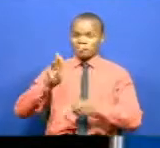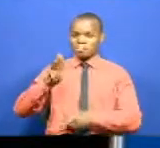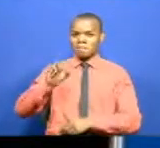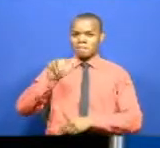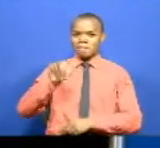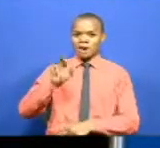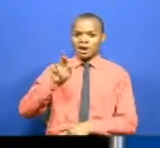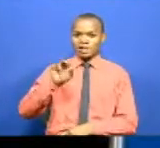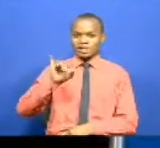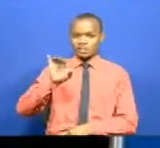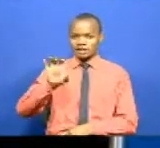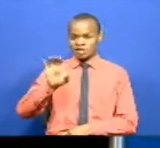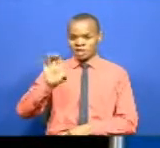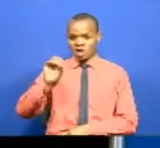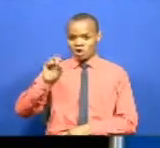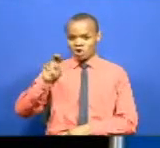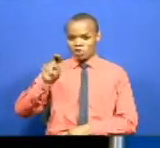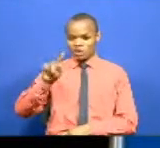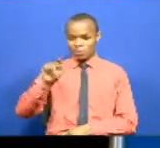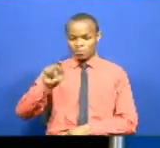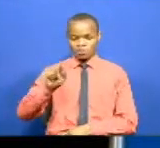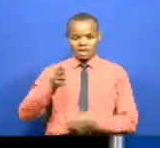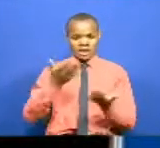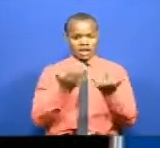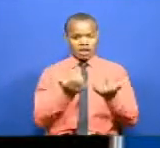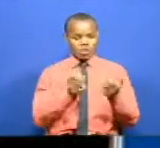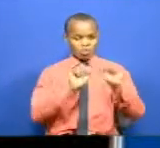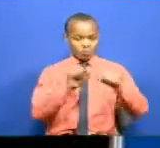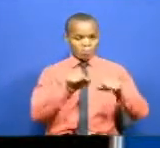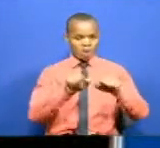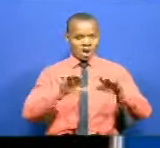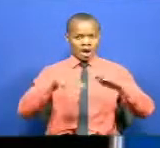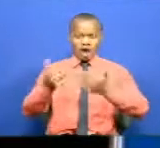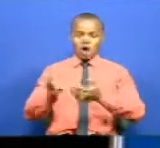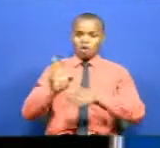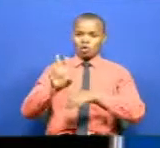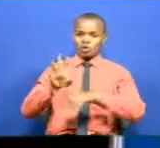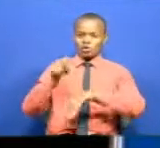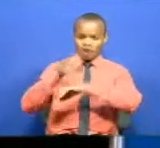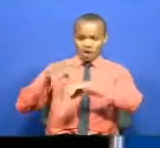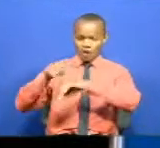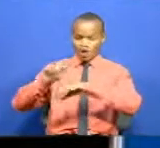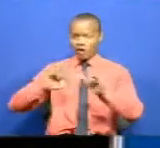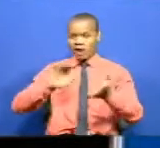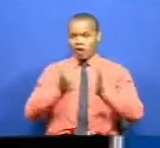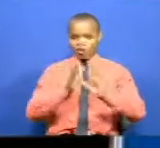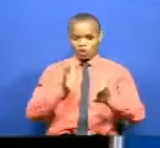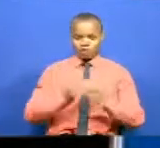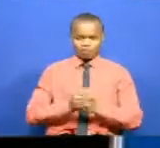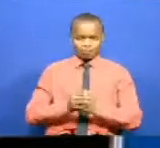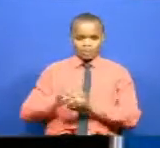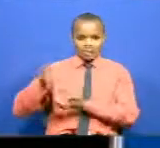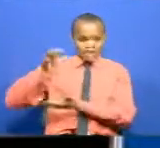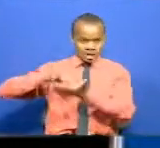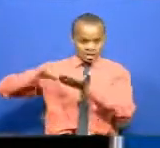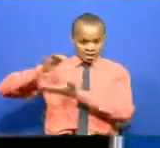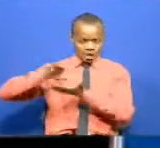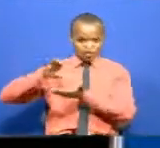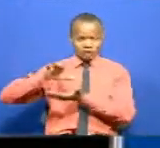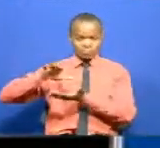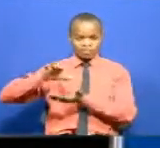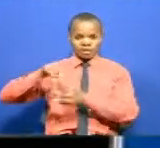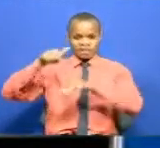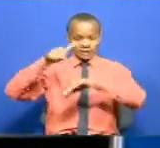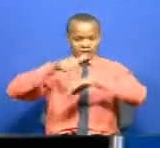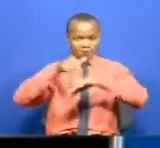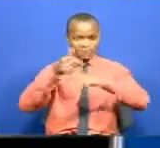tuangazie hali itakavyokuwa katika saa 24 zijazo, na ni kwamba usiku leo kutakuwa na hali ya ukavu kote nchini isipokuwa katika sehemu za magharibi mwa nchi